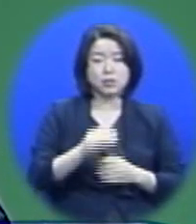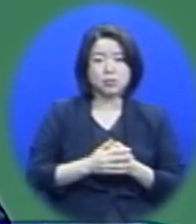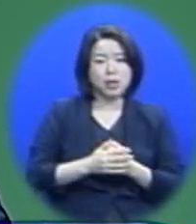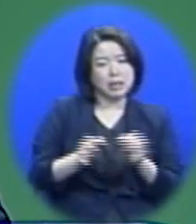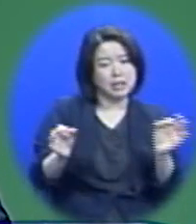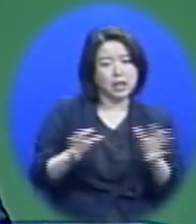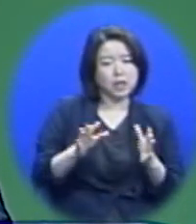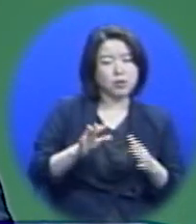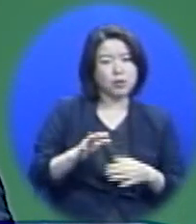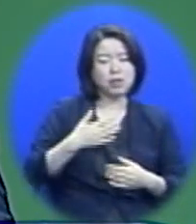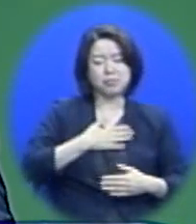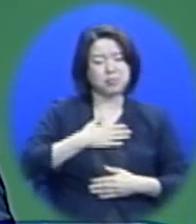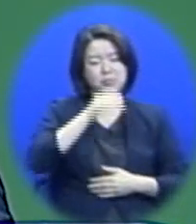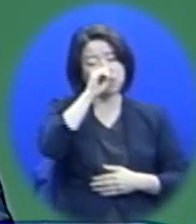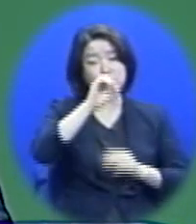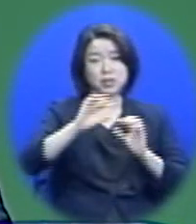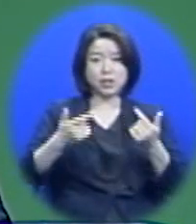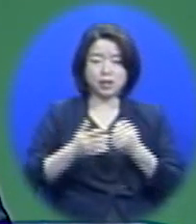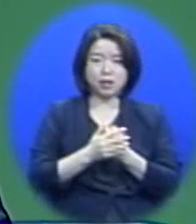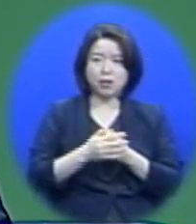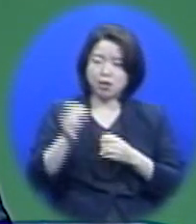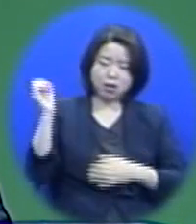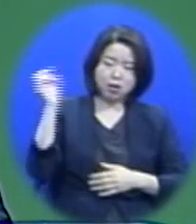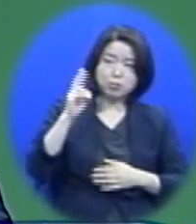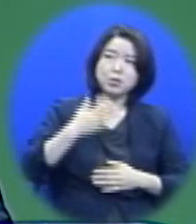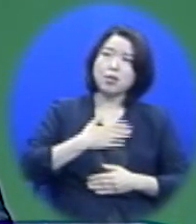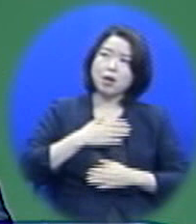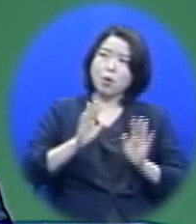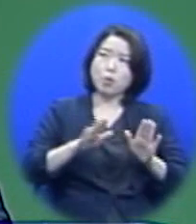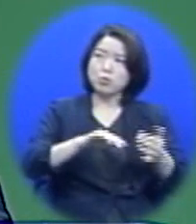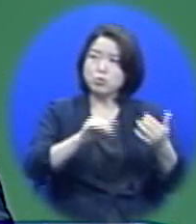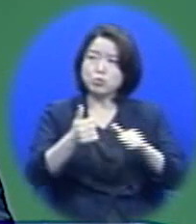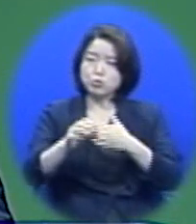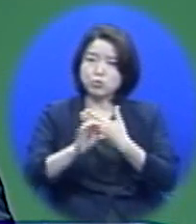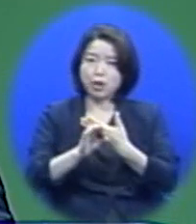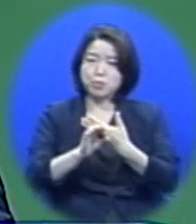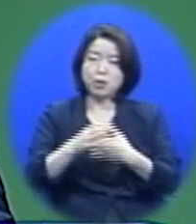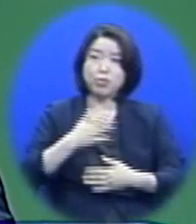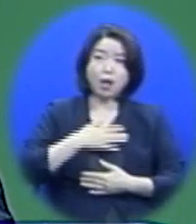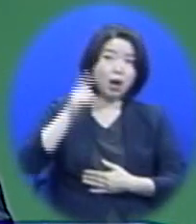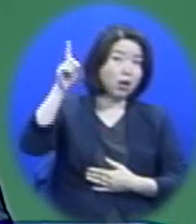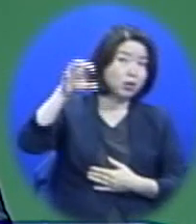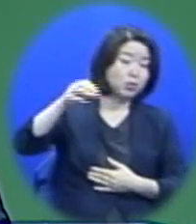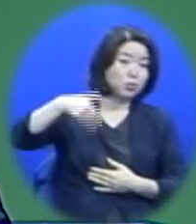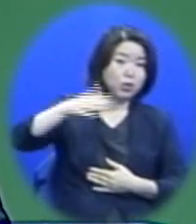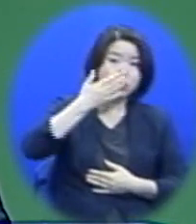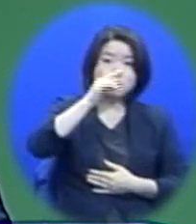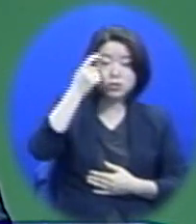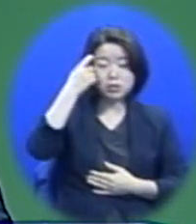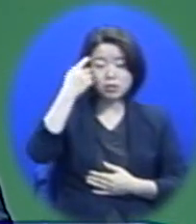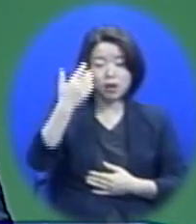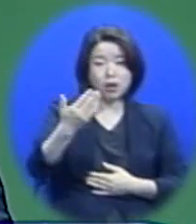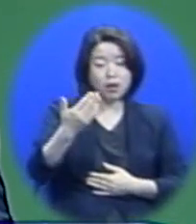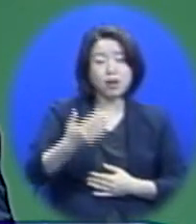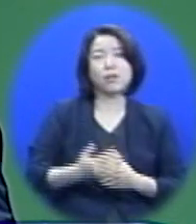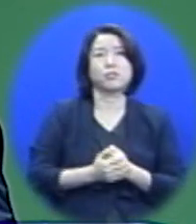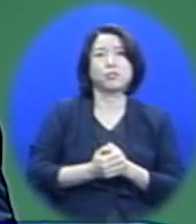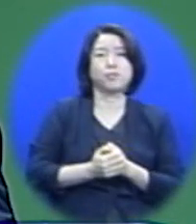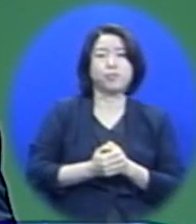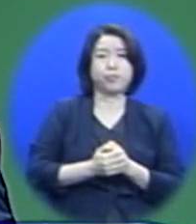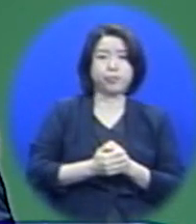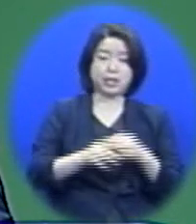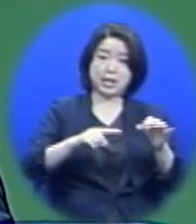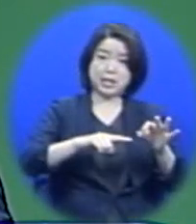좋았습니다. 그런데 갑자기 만약 내가 오늘 죽는다면 천국에 갈까 하는 생각이 들었습니다. 11조